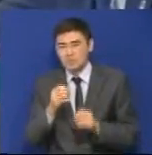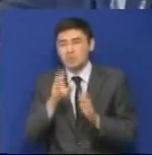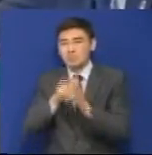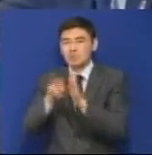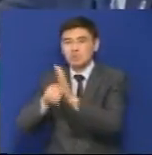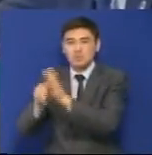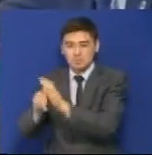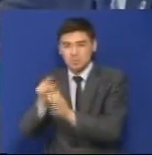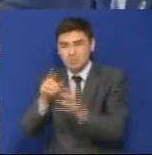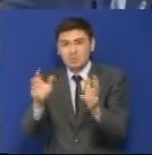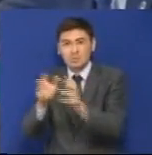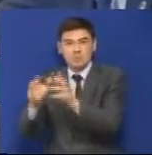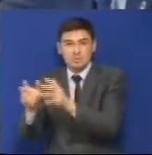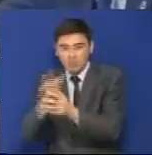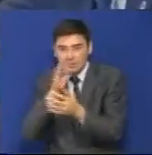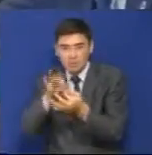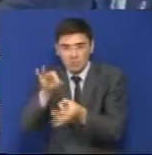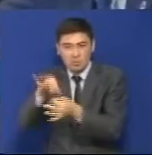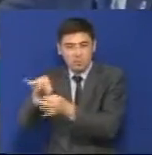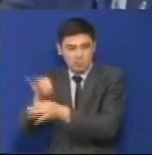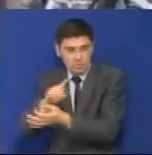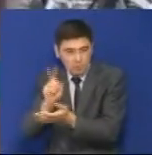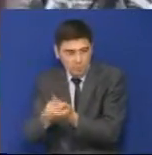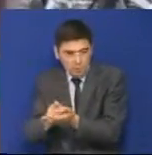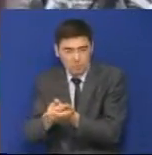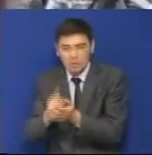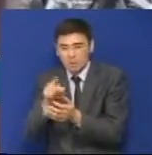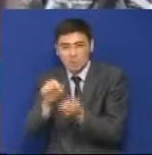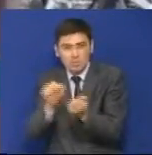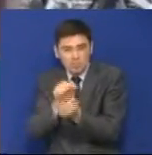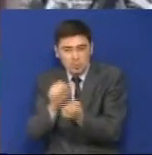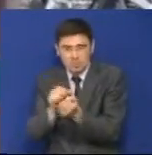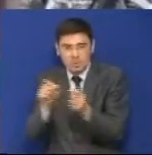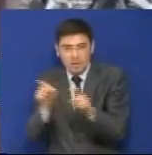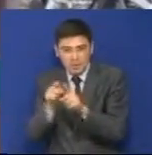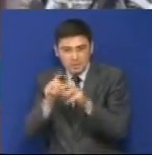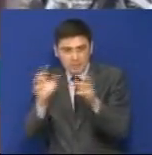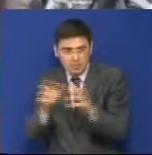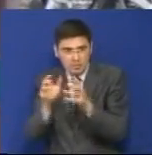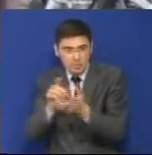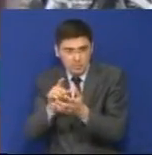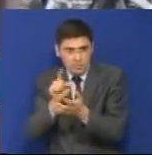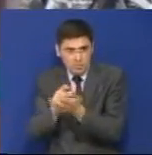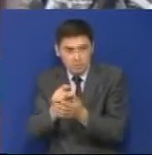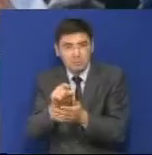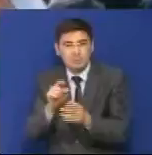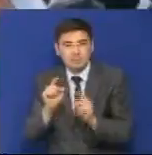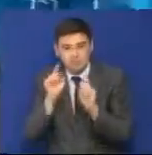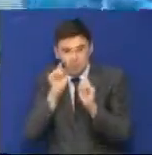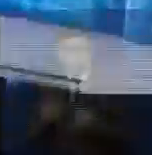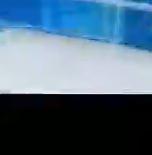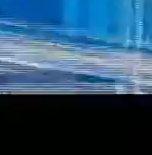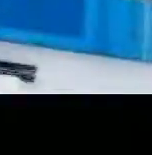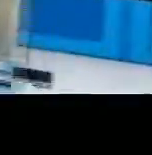кәсіпорындарын астықты сақтауға уақытын қабылдауына ылғал астықты кептіріп, өңдеуіне назар аудару қажет.